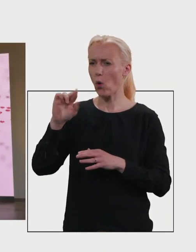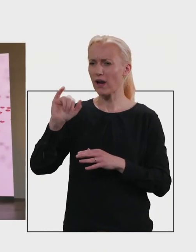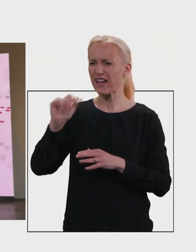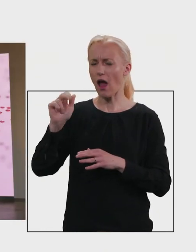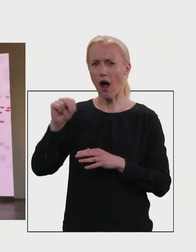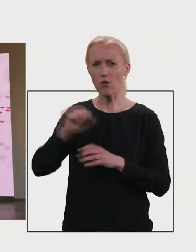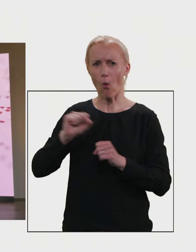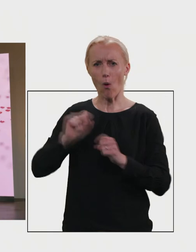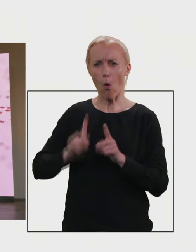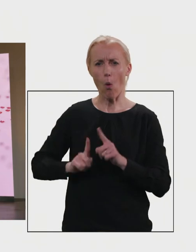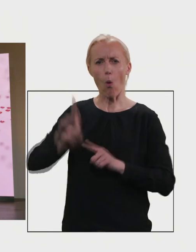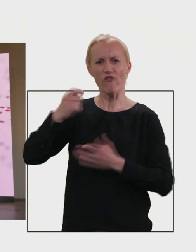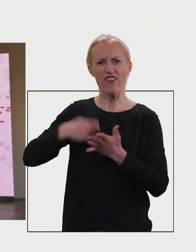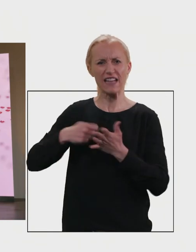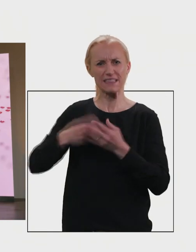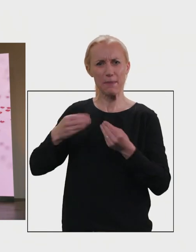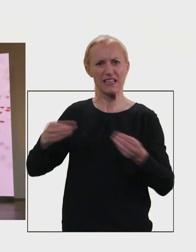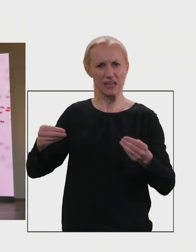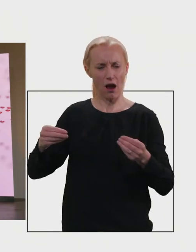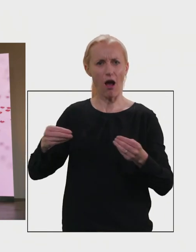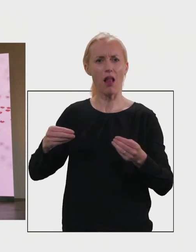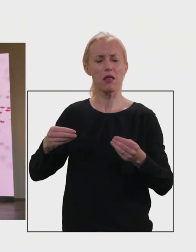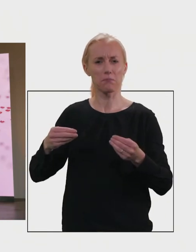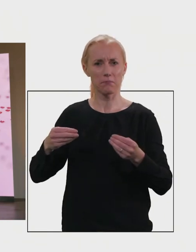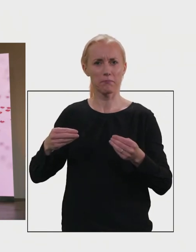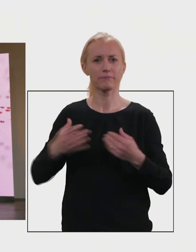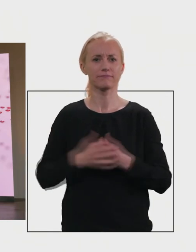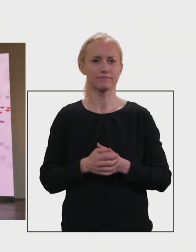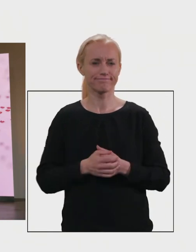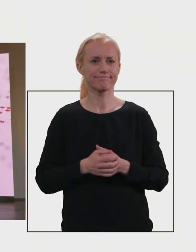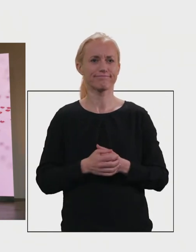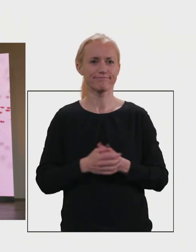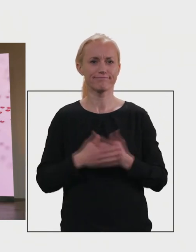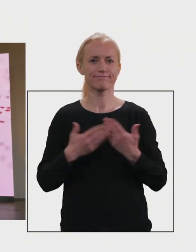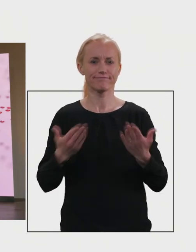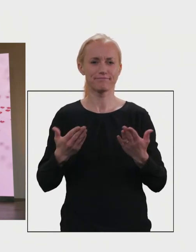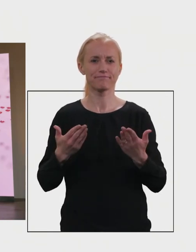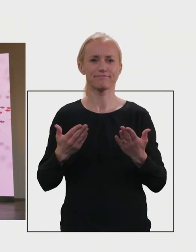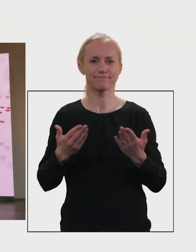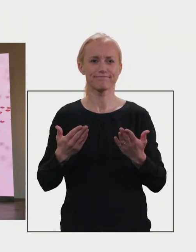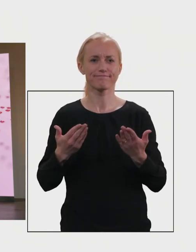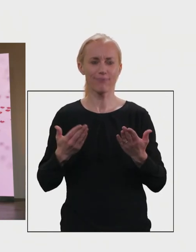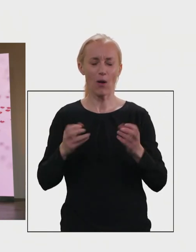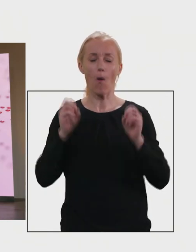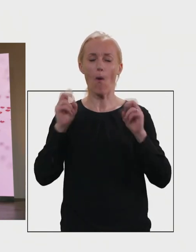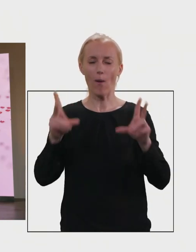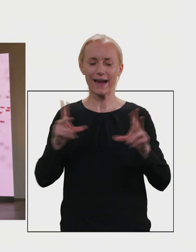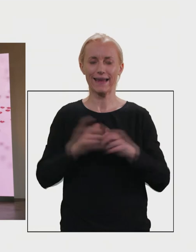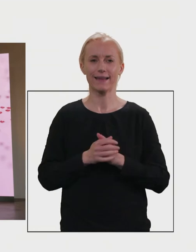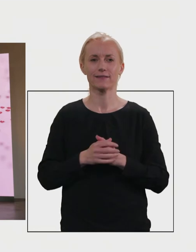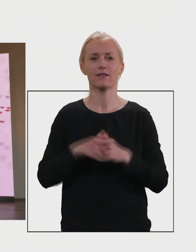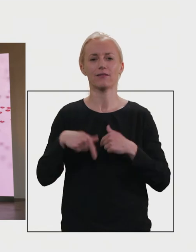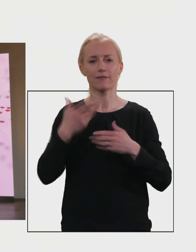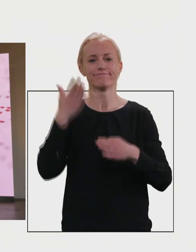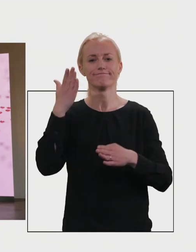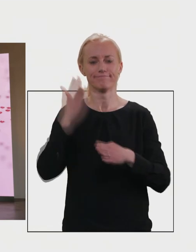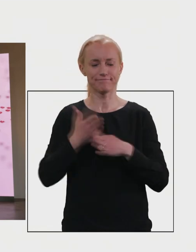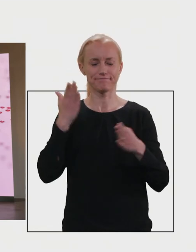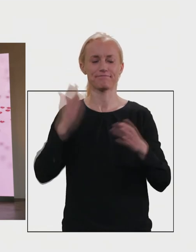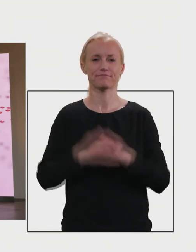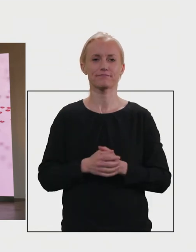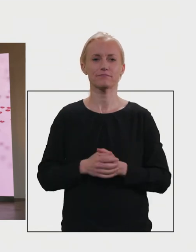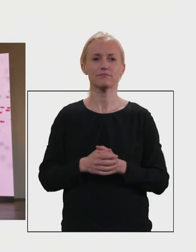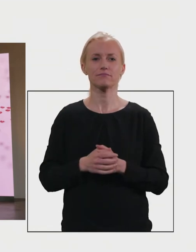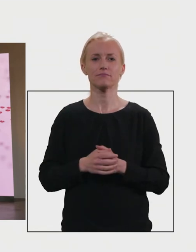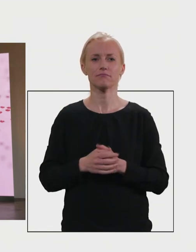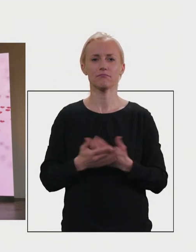genau. Material. Da habe ich mal Waschbecken draus gemacht. Da sind wir wieder beim Thema Pandemie. Genau. Das stimmt allerdings. Okay, gut. Dann haben wir das auch. Dann